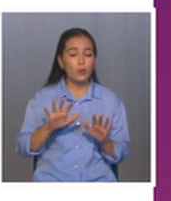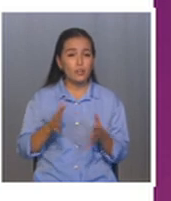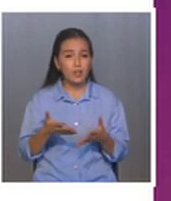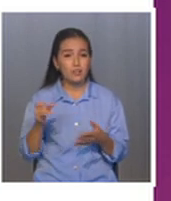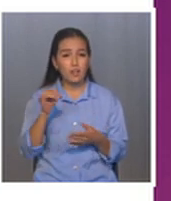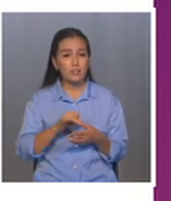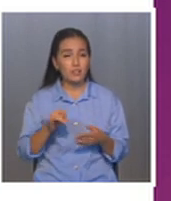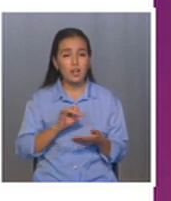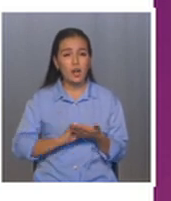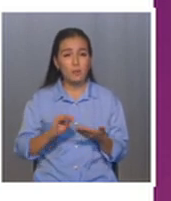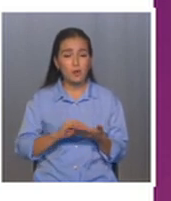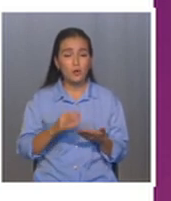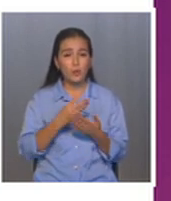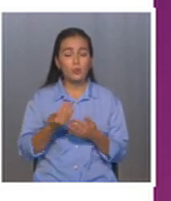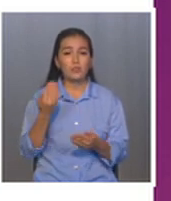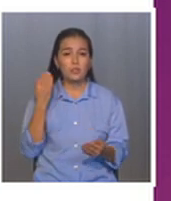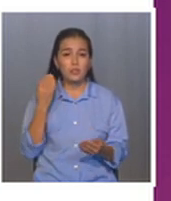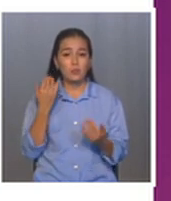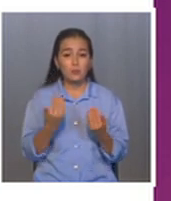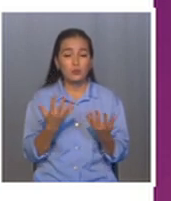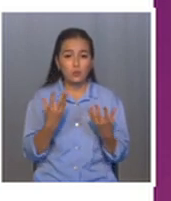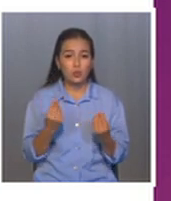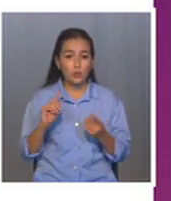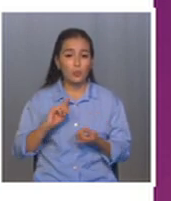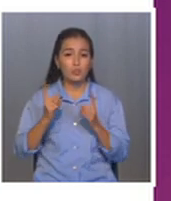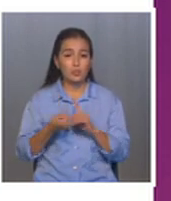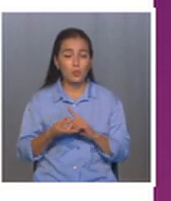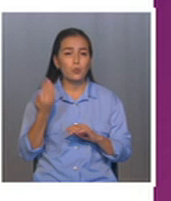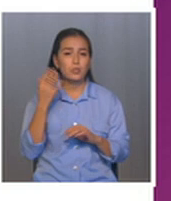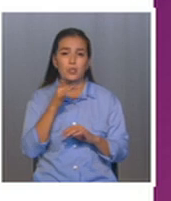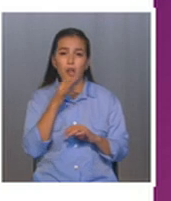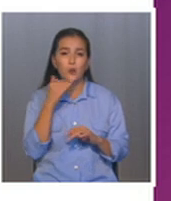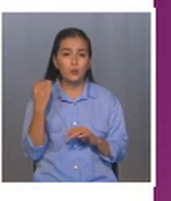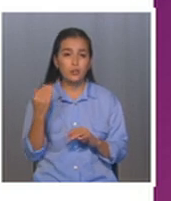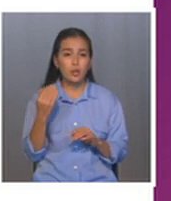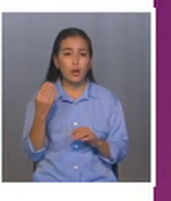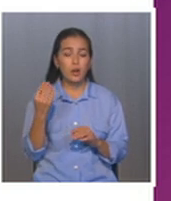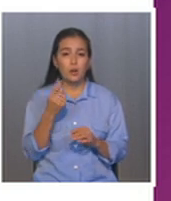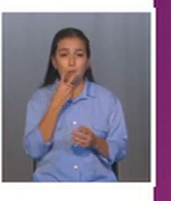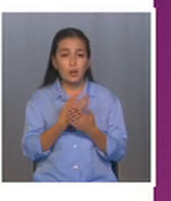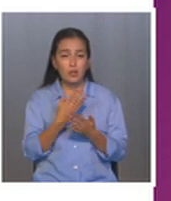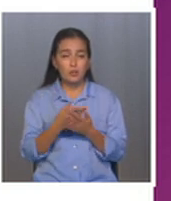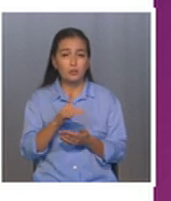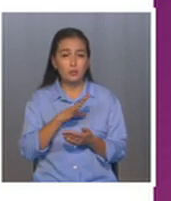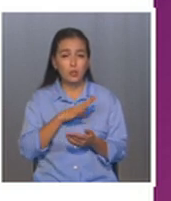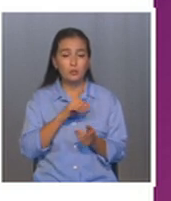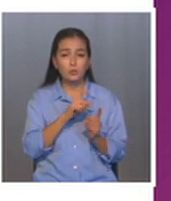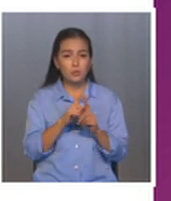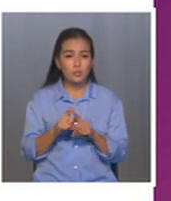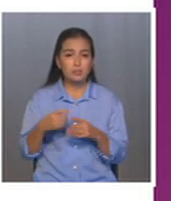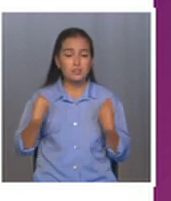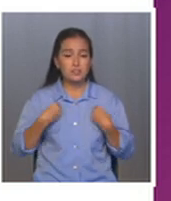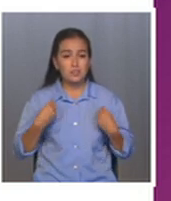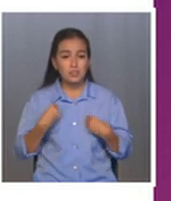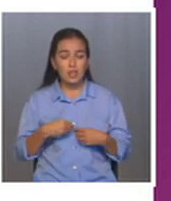романшы өткенді бүгінге көшіреді. Өткен дәуірдің бояуын беру үшін сөз, киім,